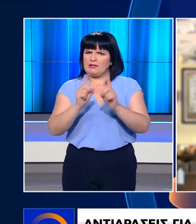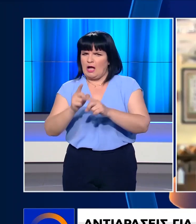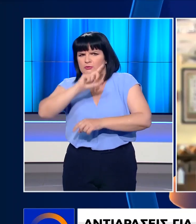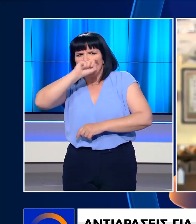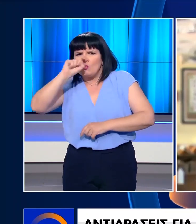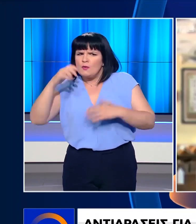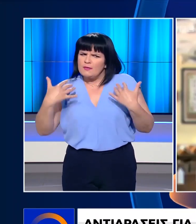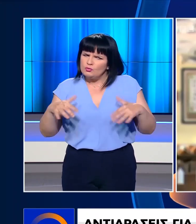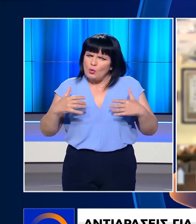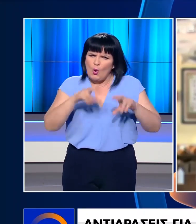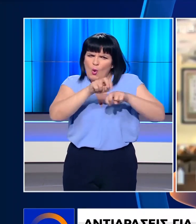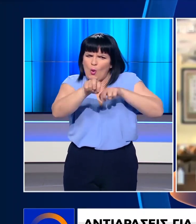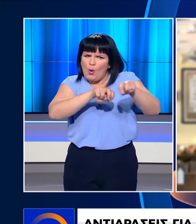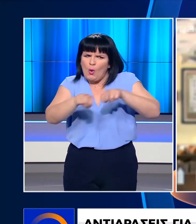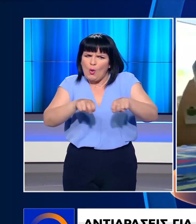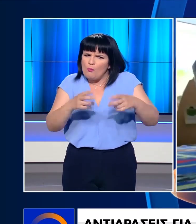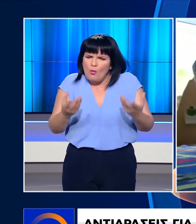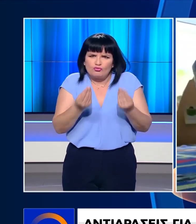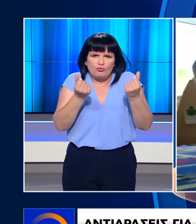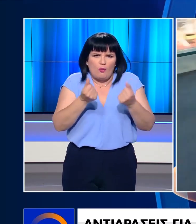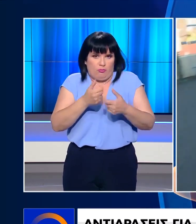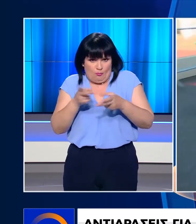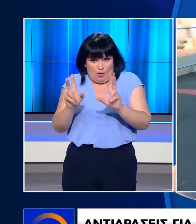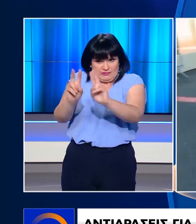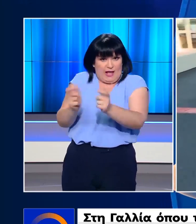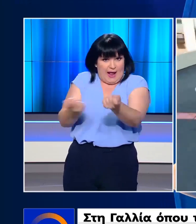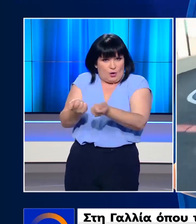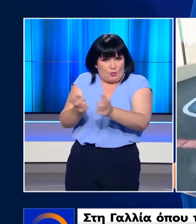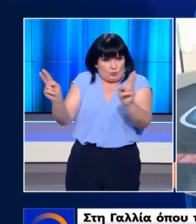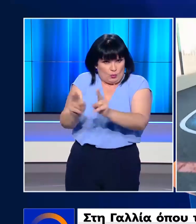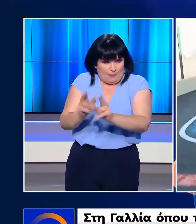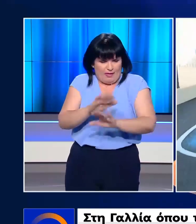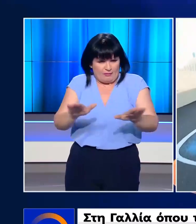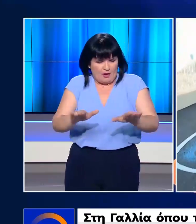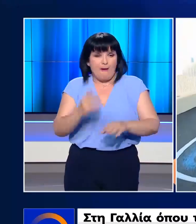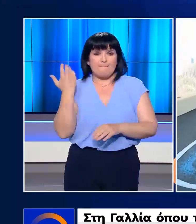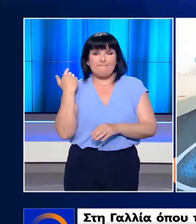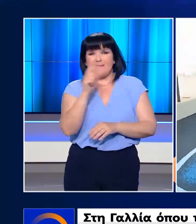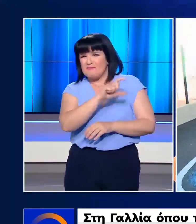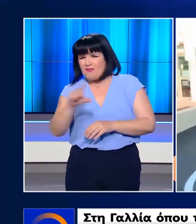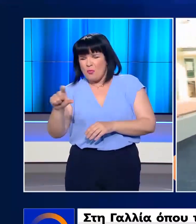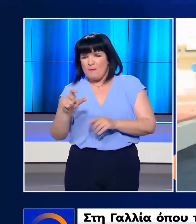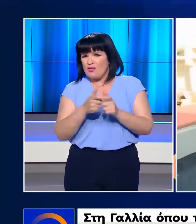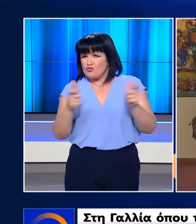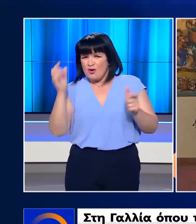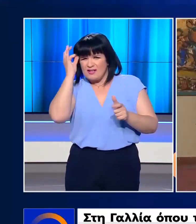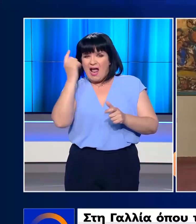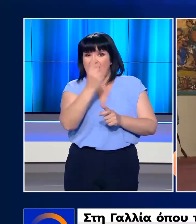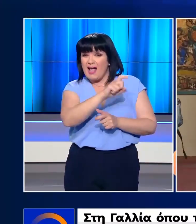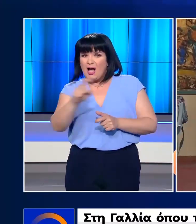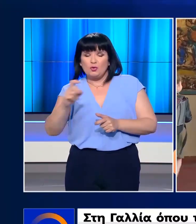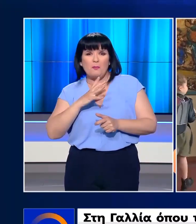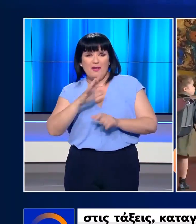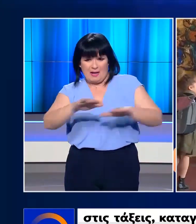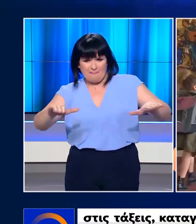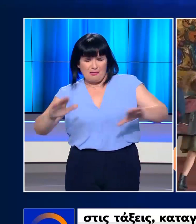classroom and make them socially distance? You can't do it. Στη Γαλλία, όπου τα σχολεία άνοιξαν πριν από μία εβδομάδα, με περισσότερα από 1 εκατομμύριο παιδιά να